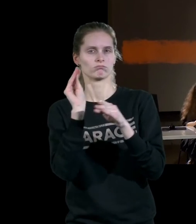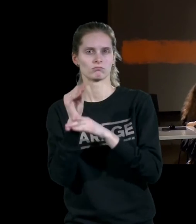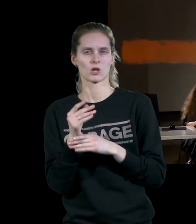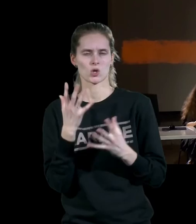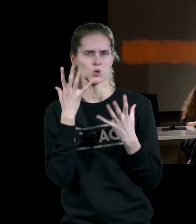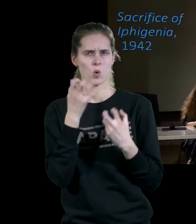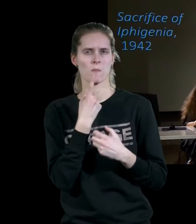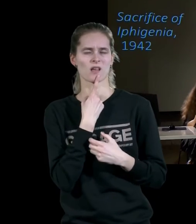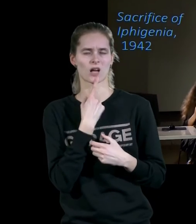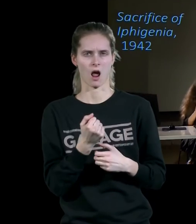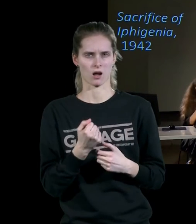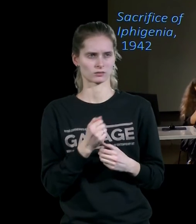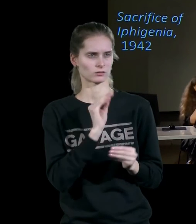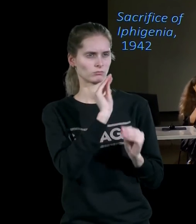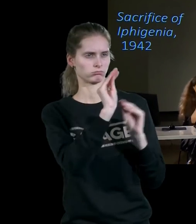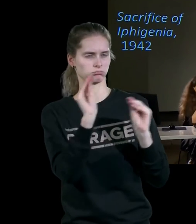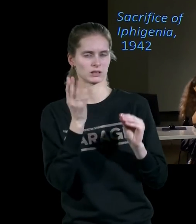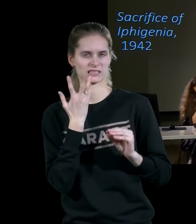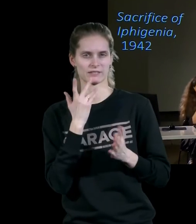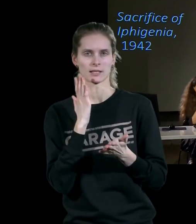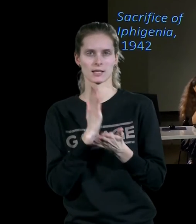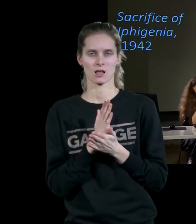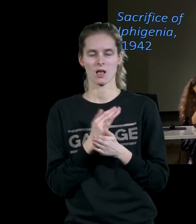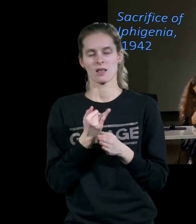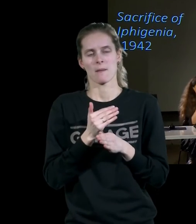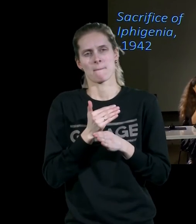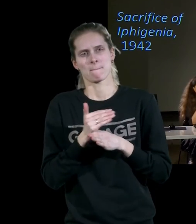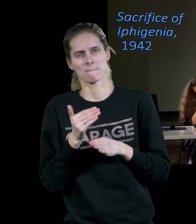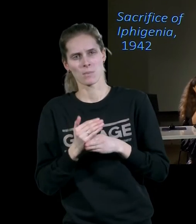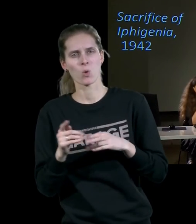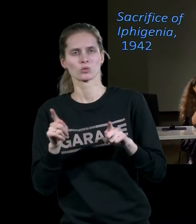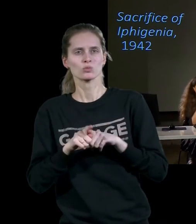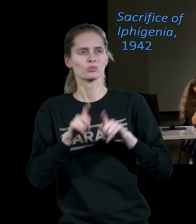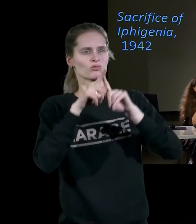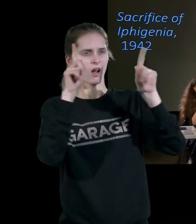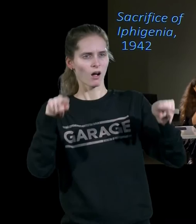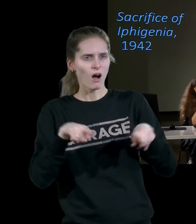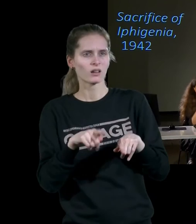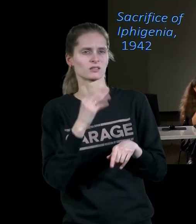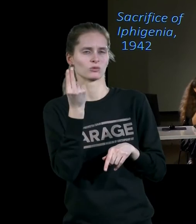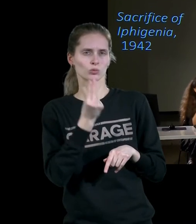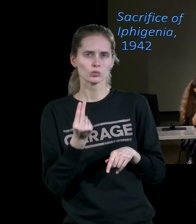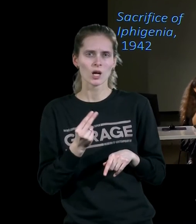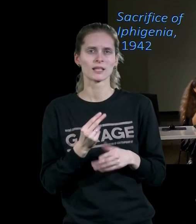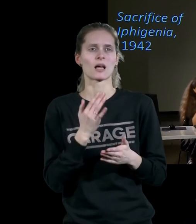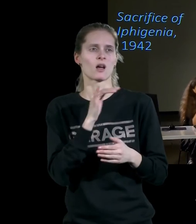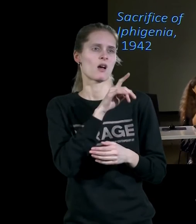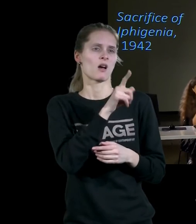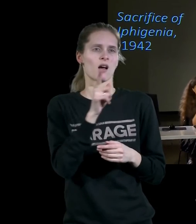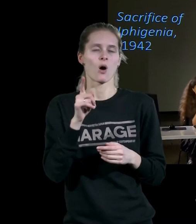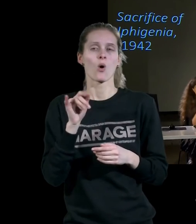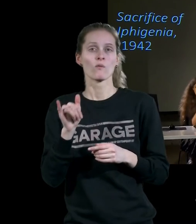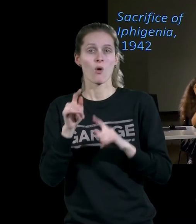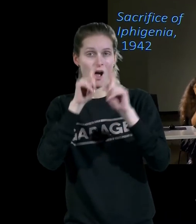гамме цветовой. После в сюжетах, к которым он обращается, тоже в тех картинах, которые имеют название, что не очень